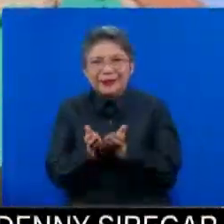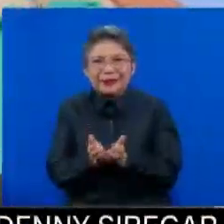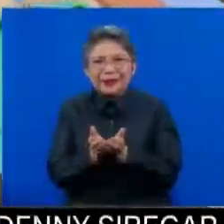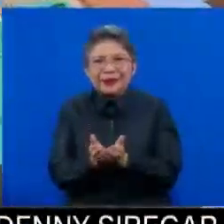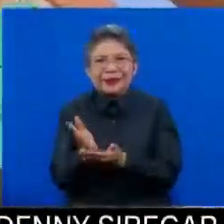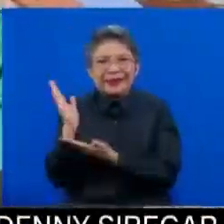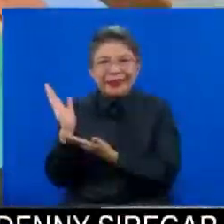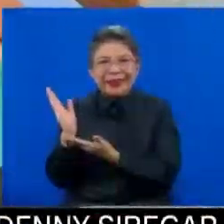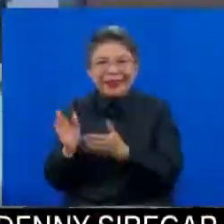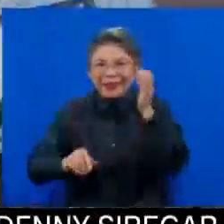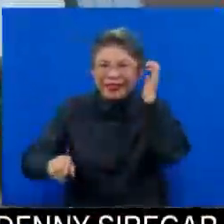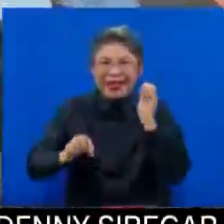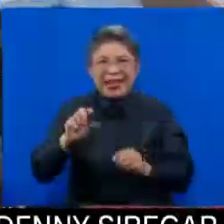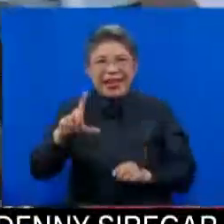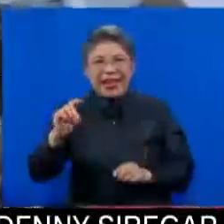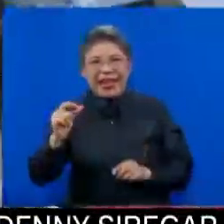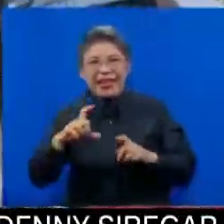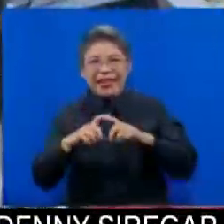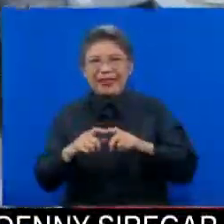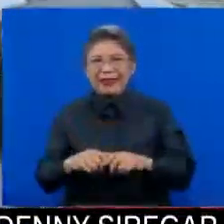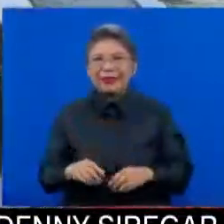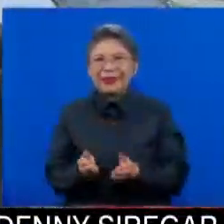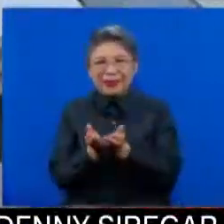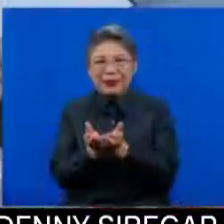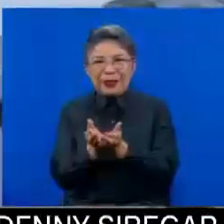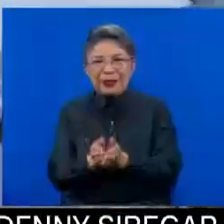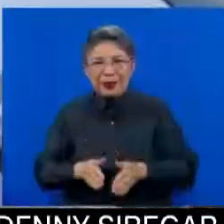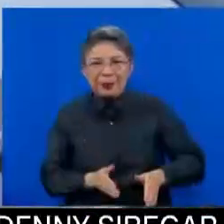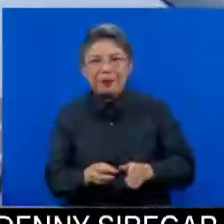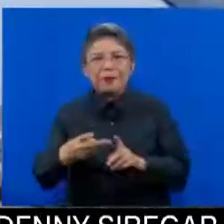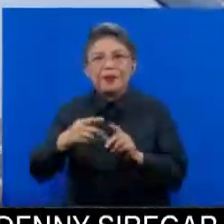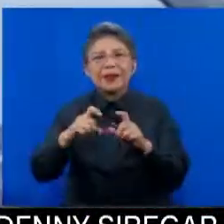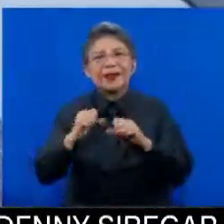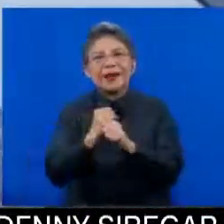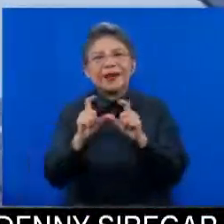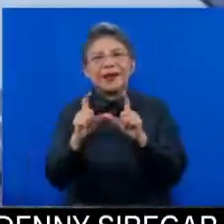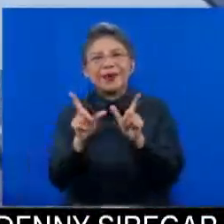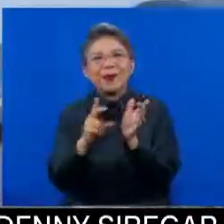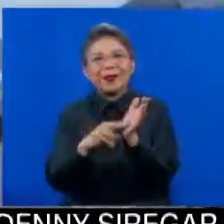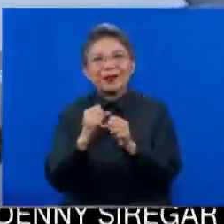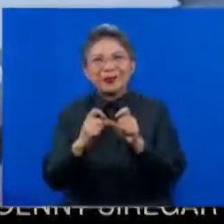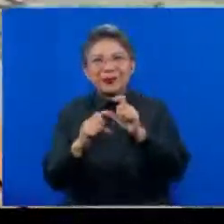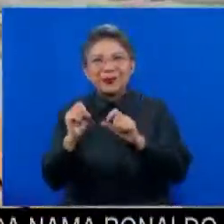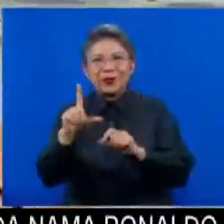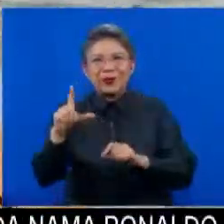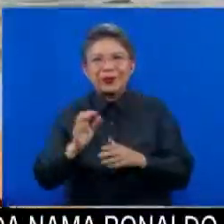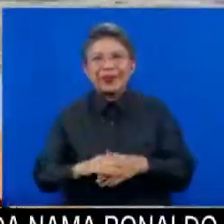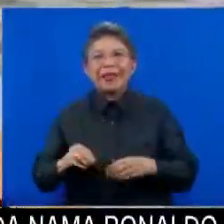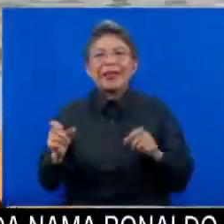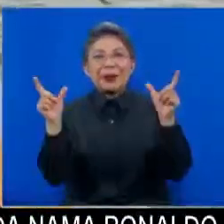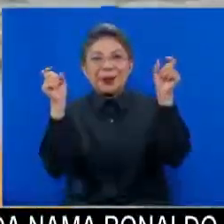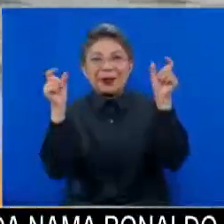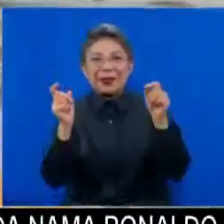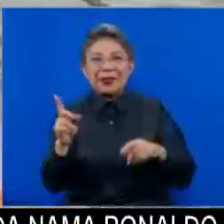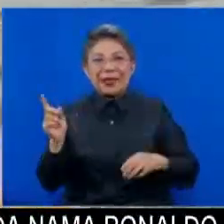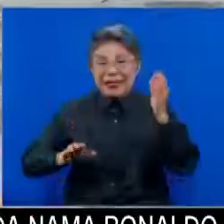Inilah aksi DJ Rara The Shores saat tampil di panggung Sungai Bengawan Solo, Kabupaten Lamongan, Jawa Timur, Sabtu sore. DJ asal